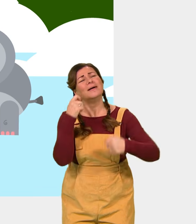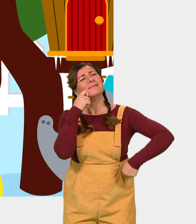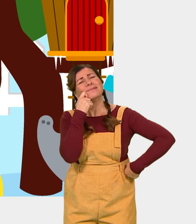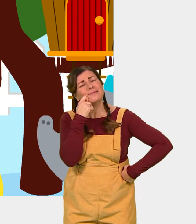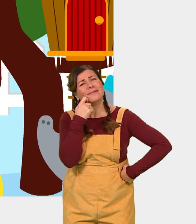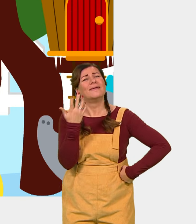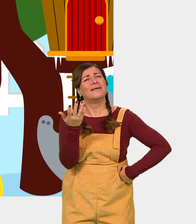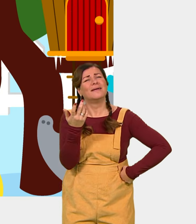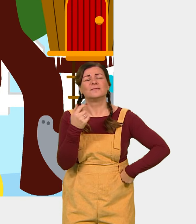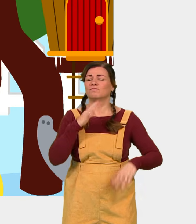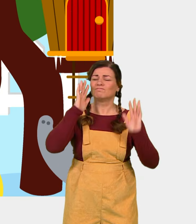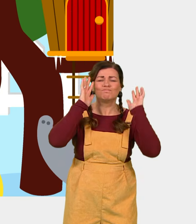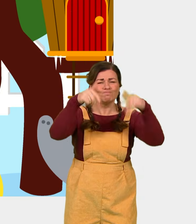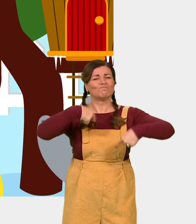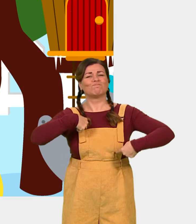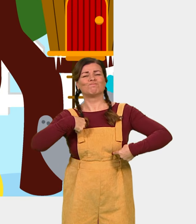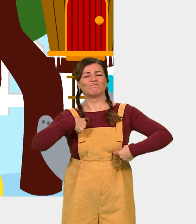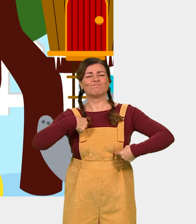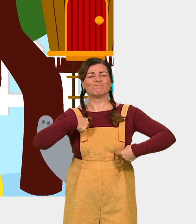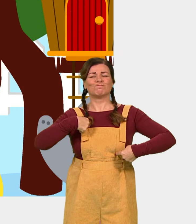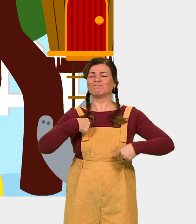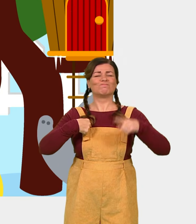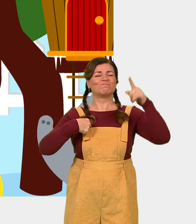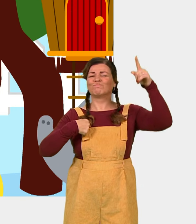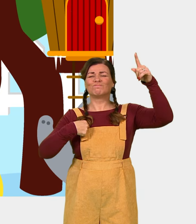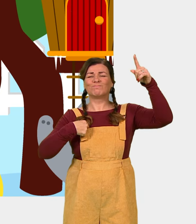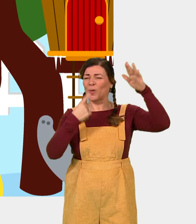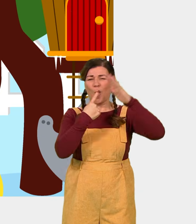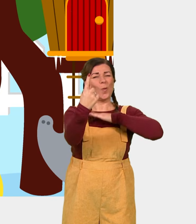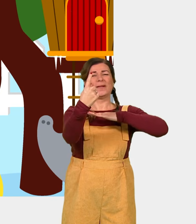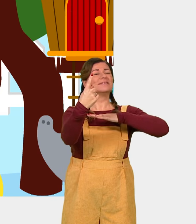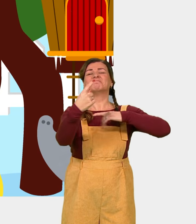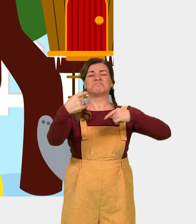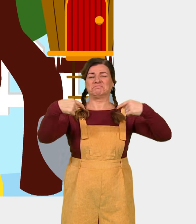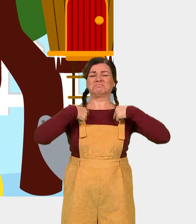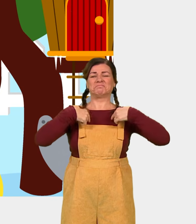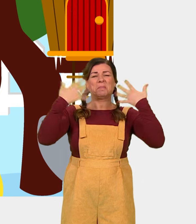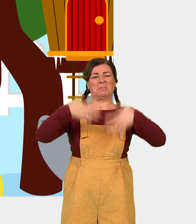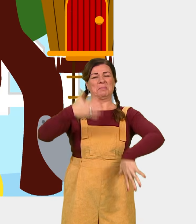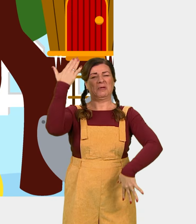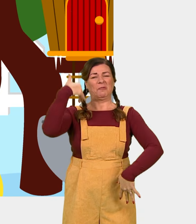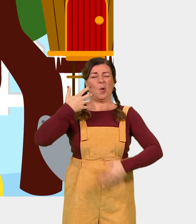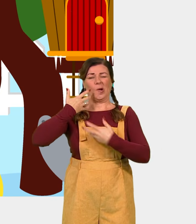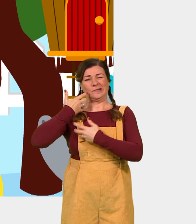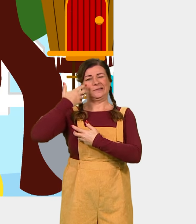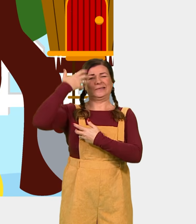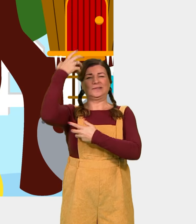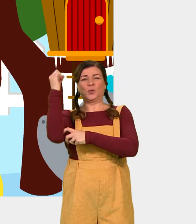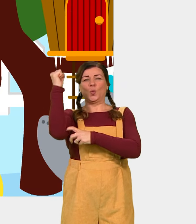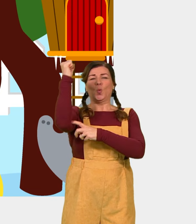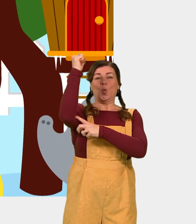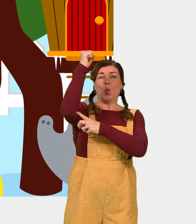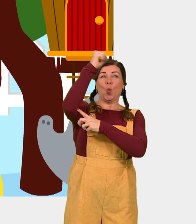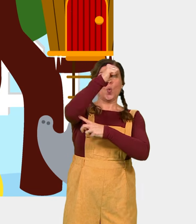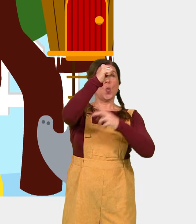braidd. Peidiwch â phoeni, dim llew fydd y cynta i ddefnyddio fy ngwddw hir i fel slaid, atebodd